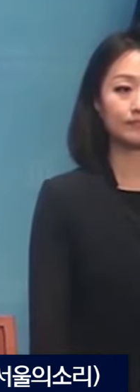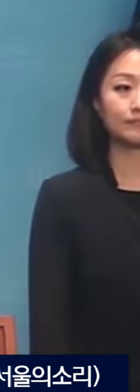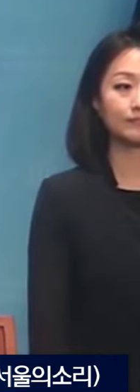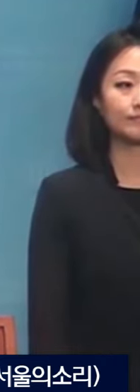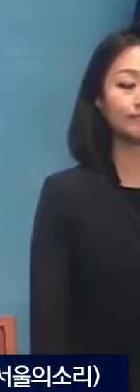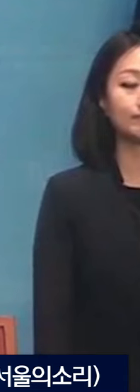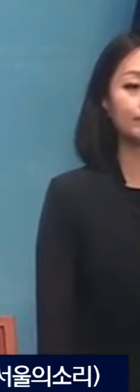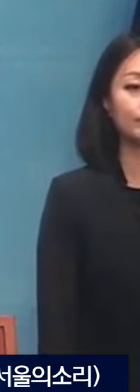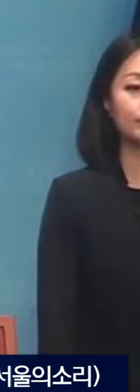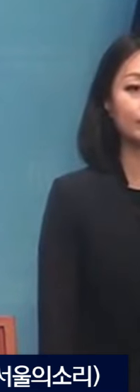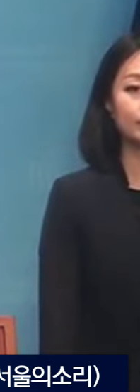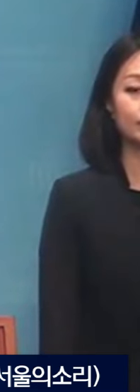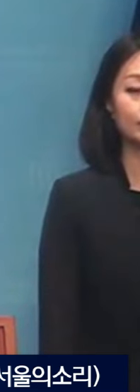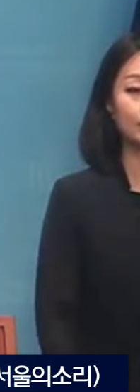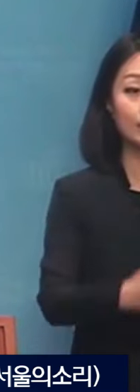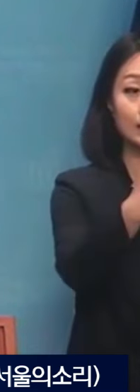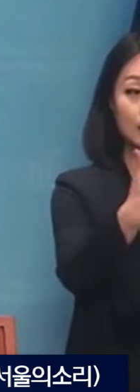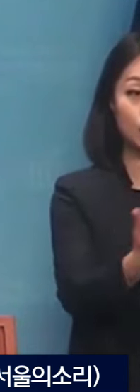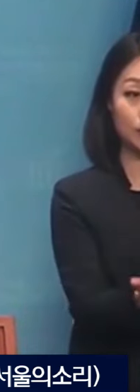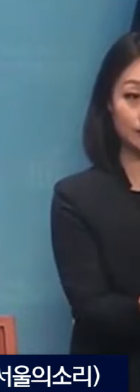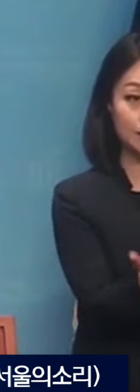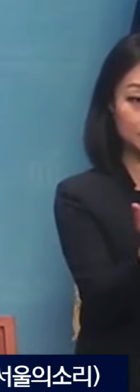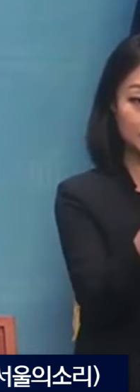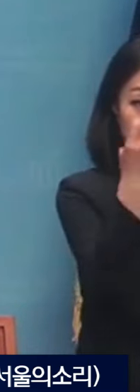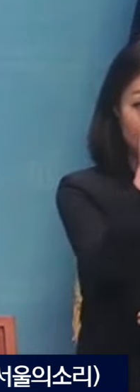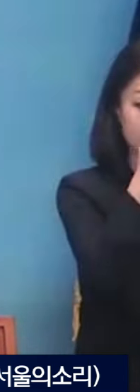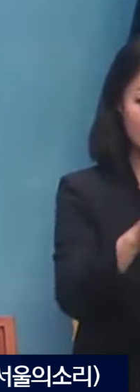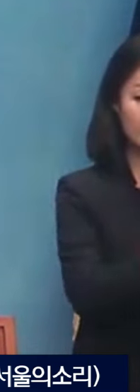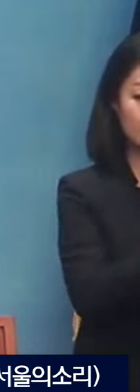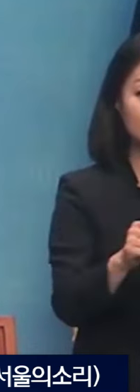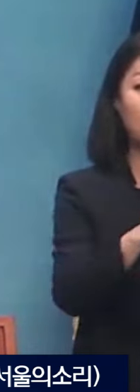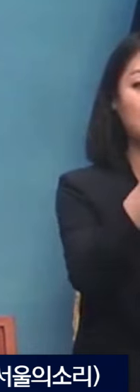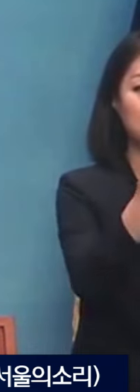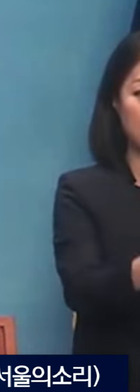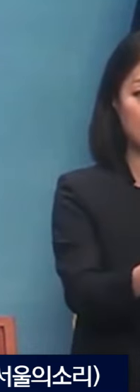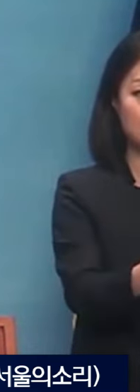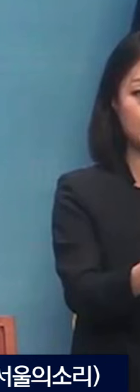예, 이태원 참사 진상규명특별법에 대해서